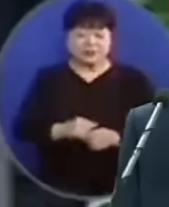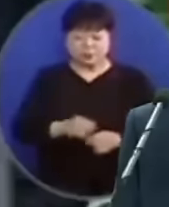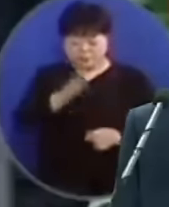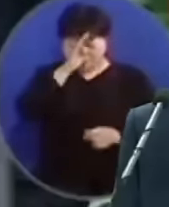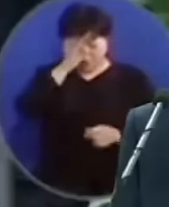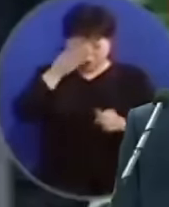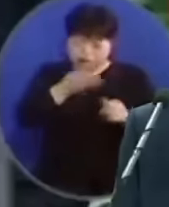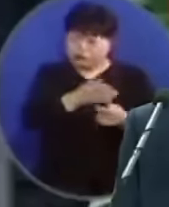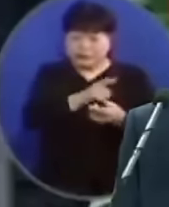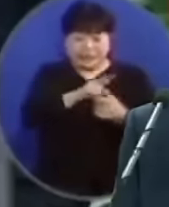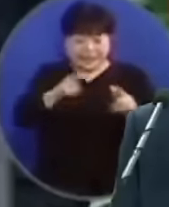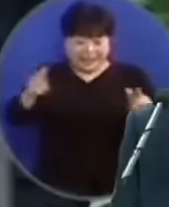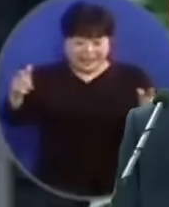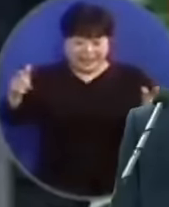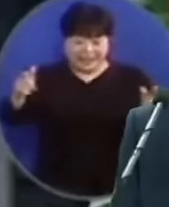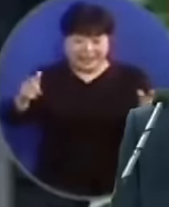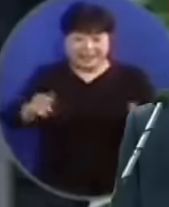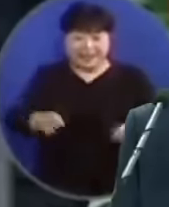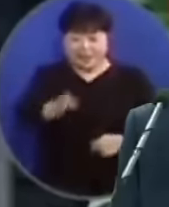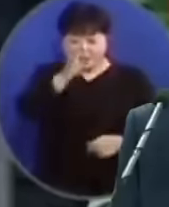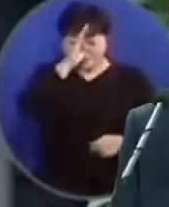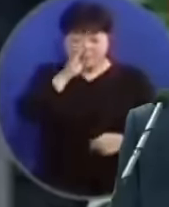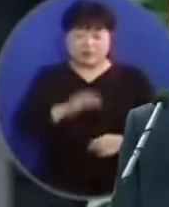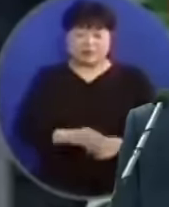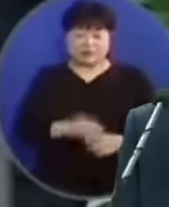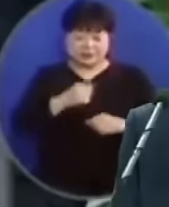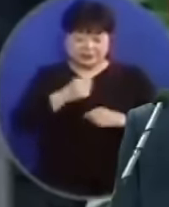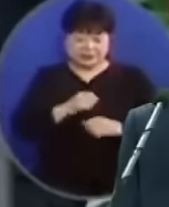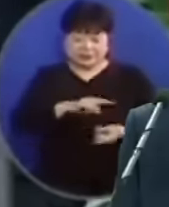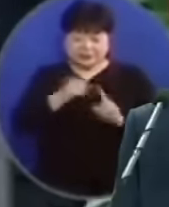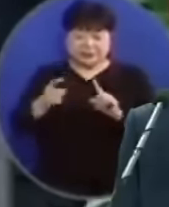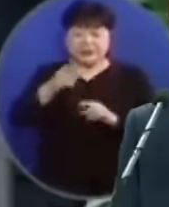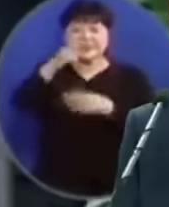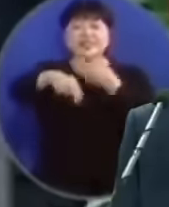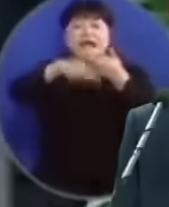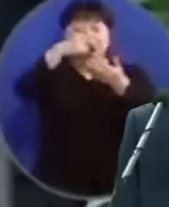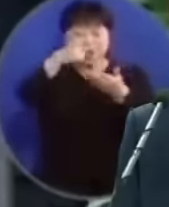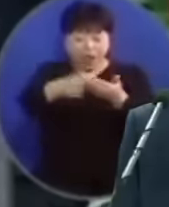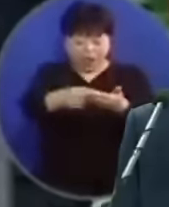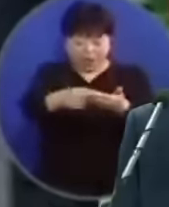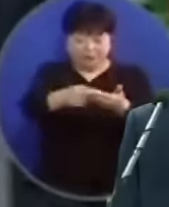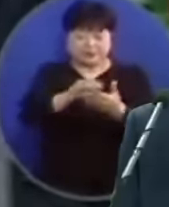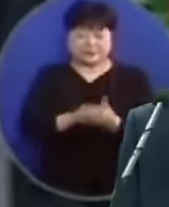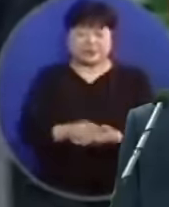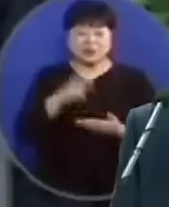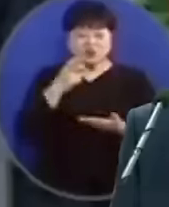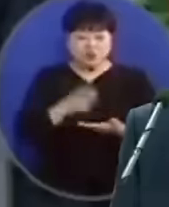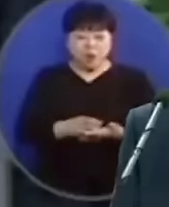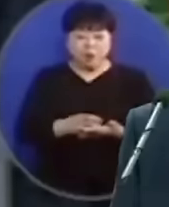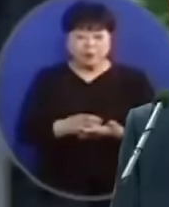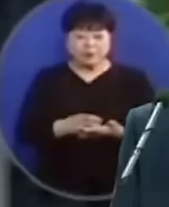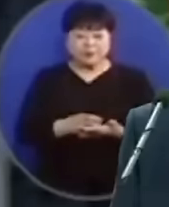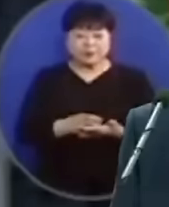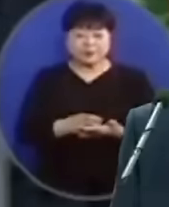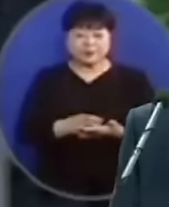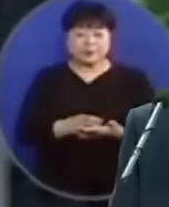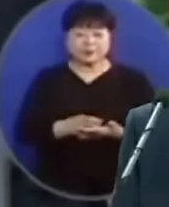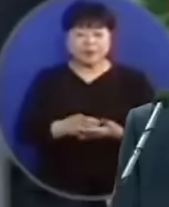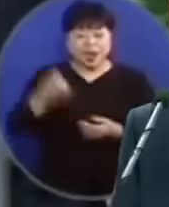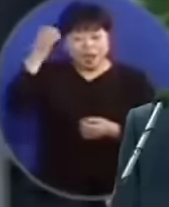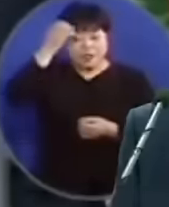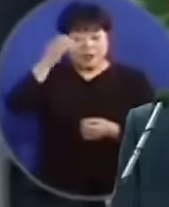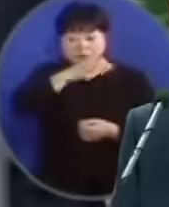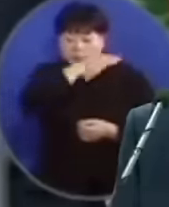질병을 하나도 내리지 않으리니 난 너희 병을 지키는 치료하는 야훼라고 말씀한 것입니다. 율법은 우리가